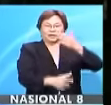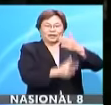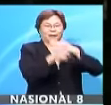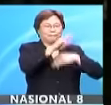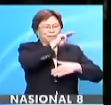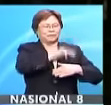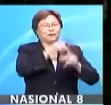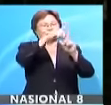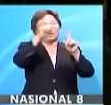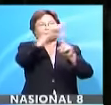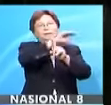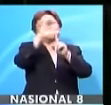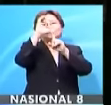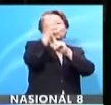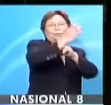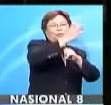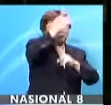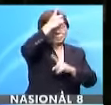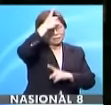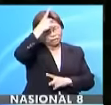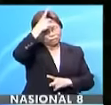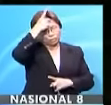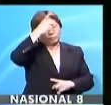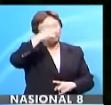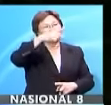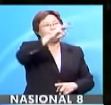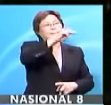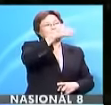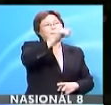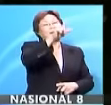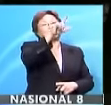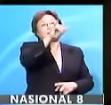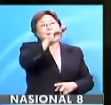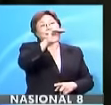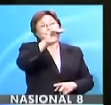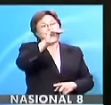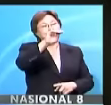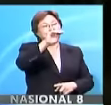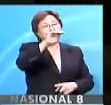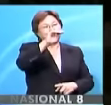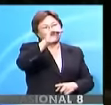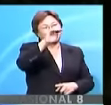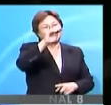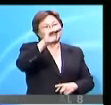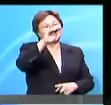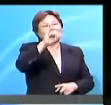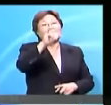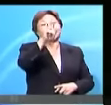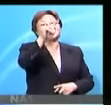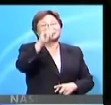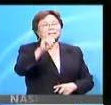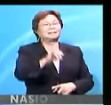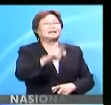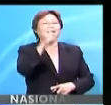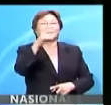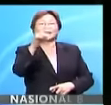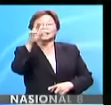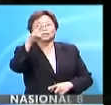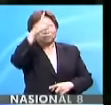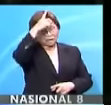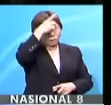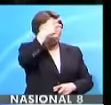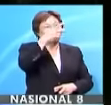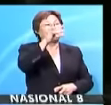Menteri Pelancongan dan Kebudayaan Yang Berhormat Datuk Mas Ermiyati Samsudin, KSU Yang Berbahagia Tan Sri Dr. Ong Hong